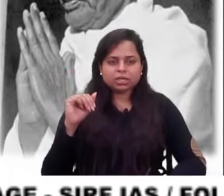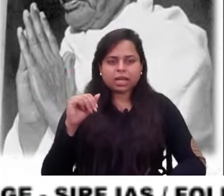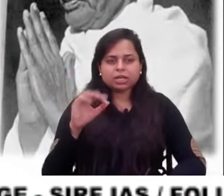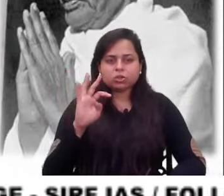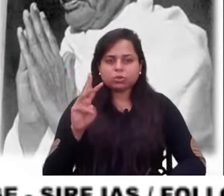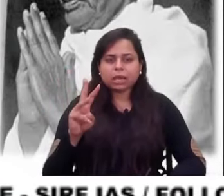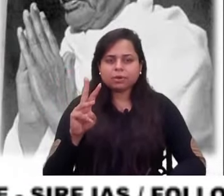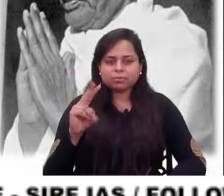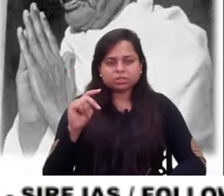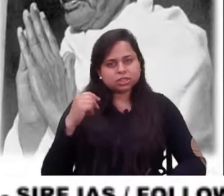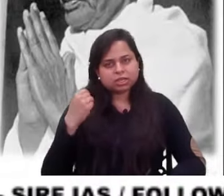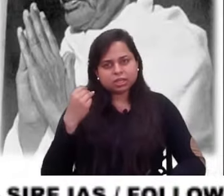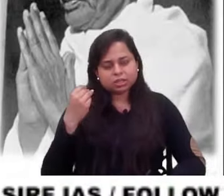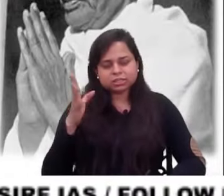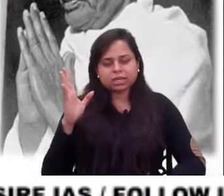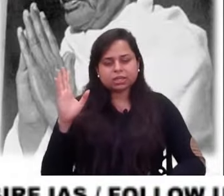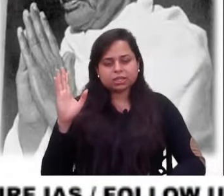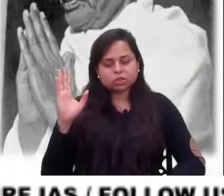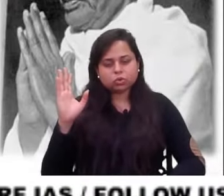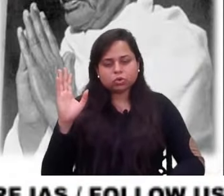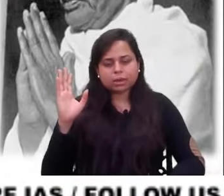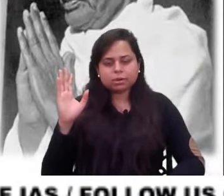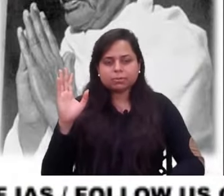मिनट एंड मिनिस्टर